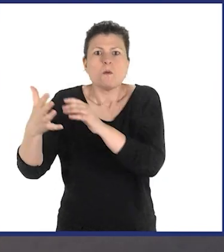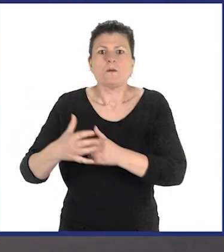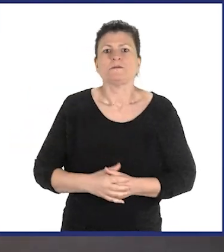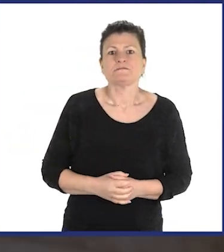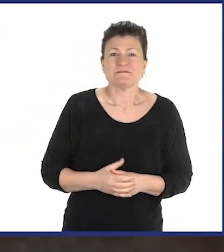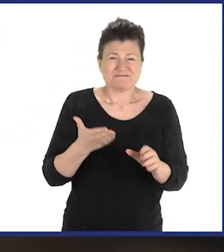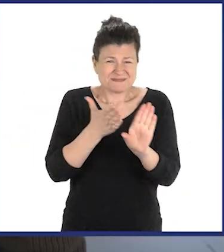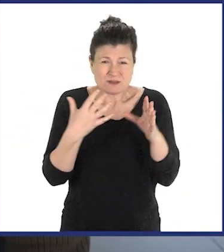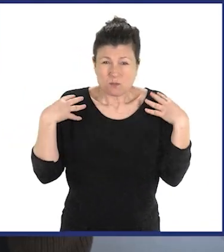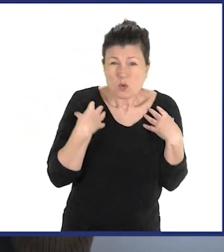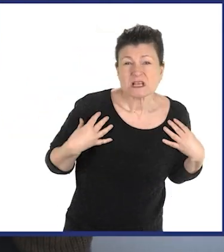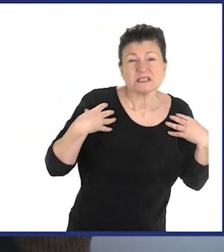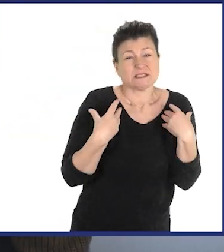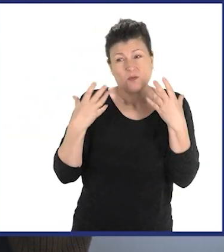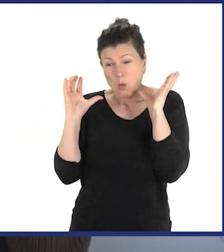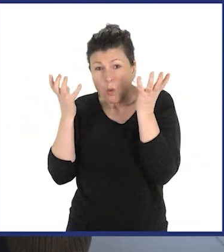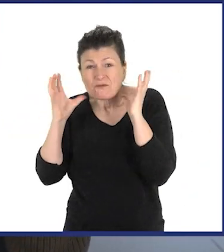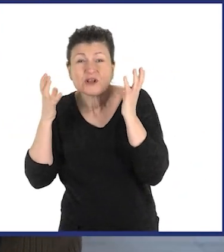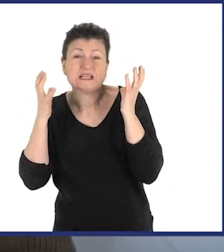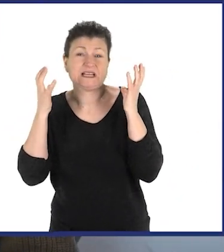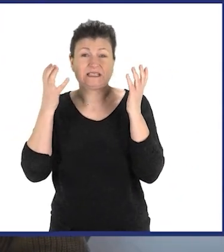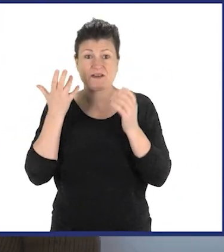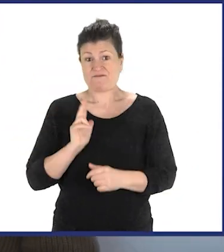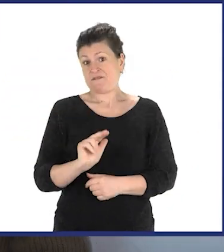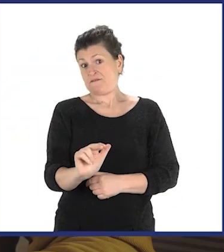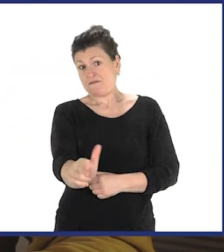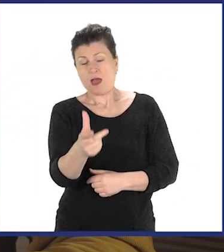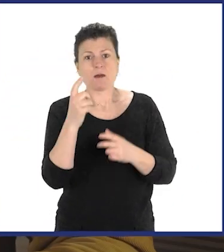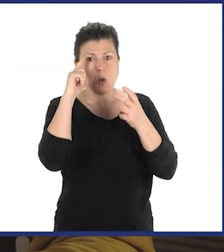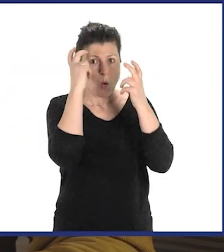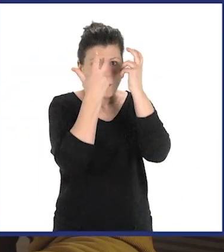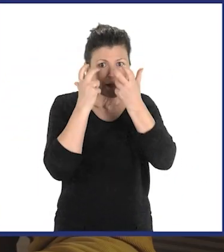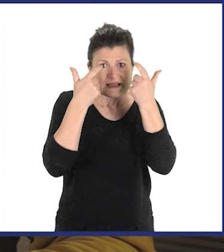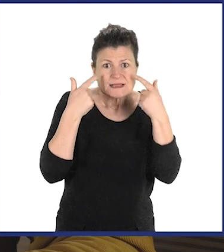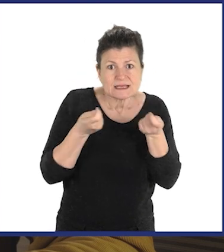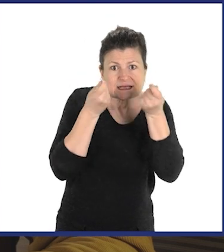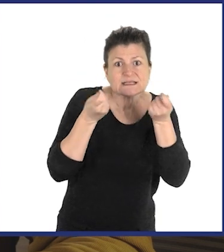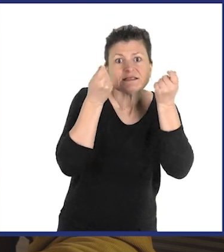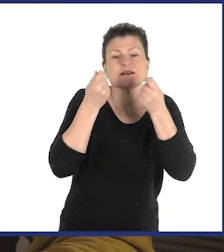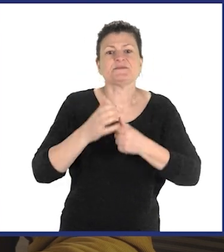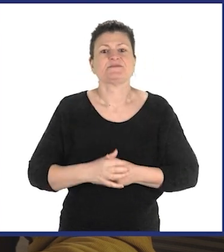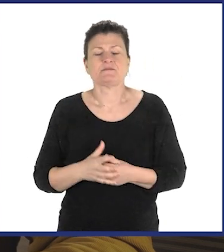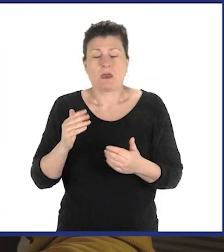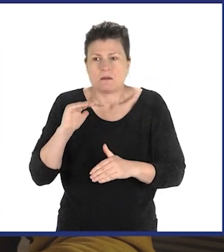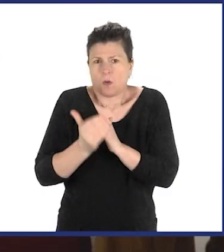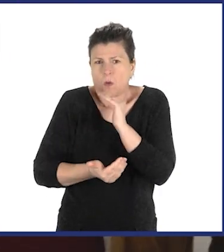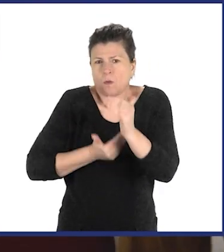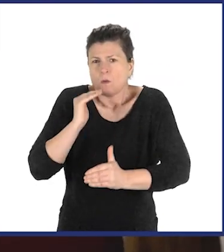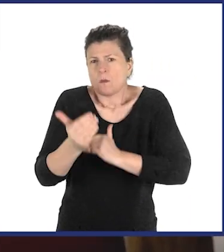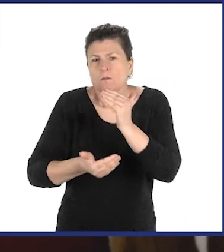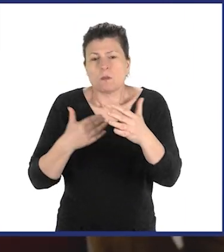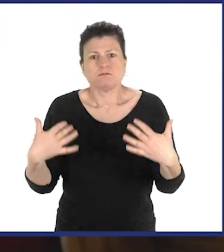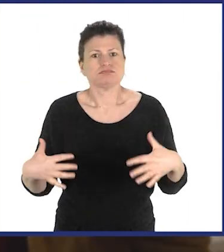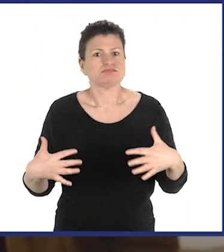progrès complets, que ce soit en psychomotricité, que ce soit avec un orthophoniste ou autre. Là, bientôt aussi avec un orthoptiste.